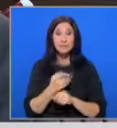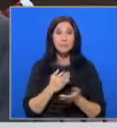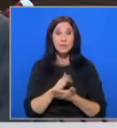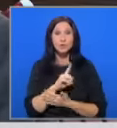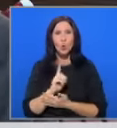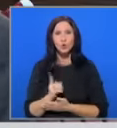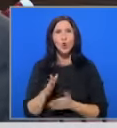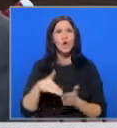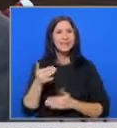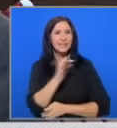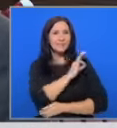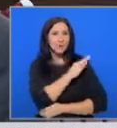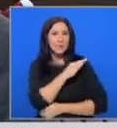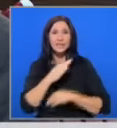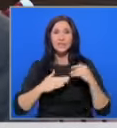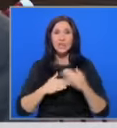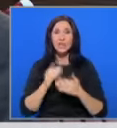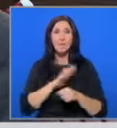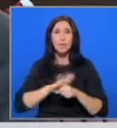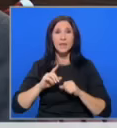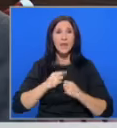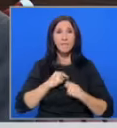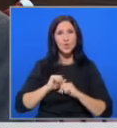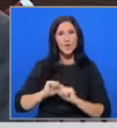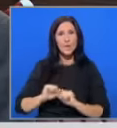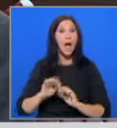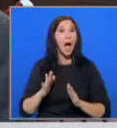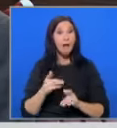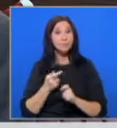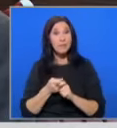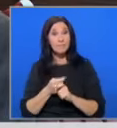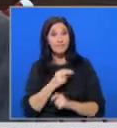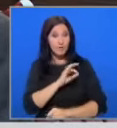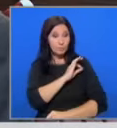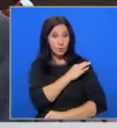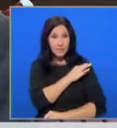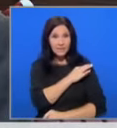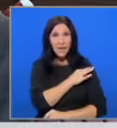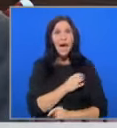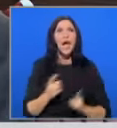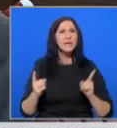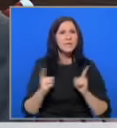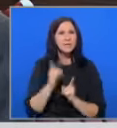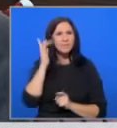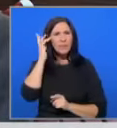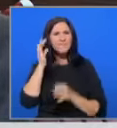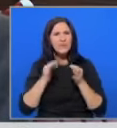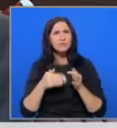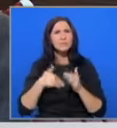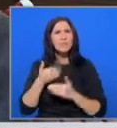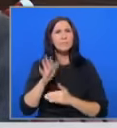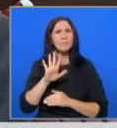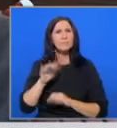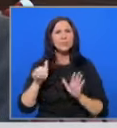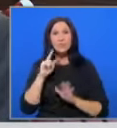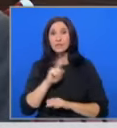които след имунизация се изглежда пълен имунитет. Ако си направим имунизация и се срещнем с дивия вирус след 5-6 дни, не